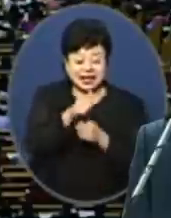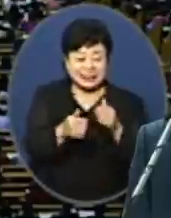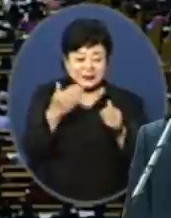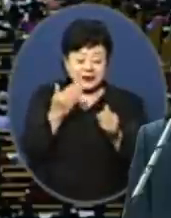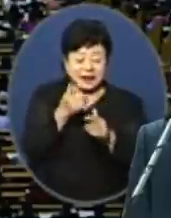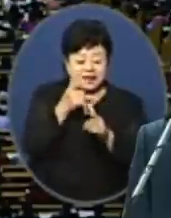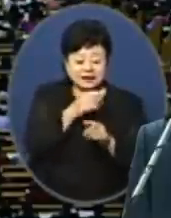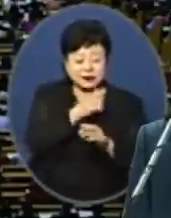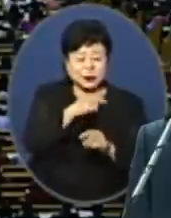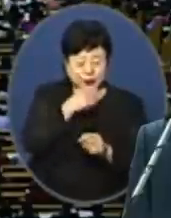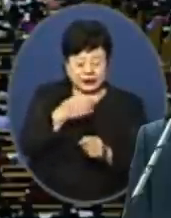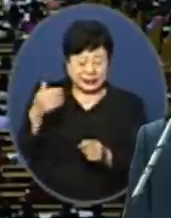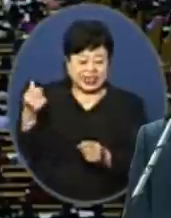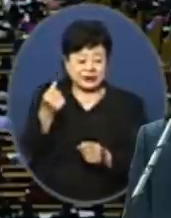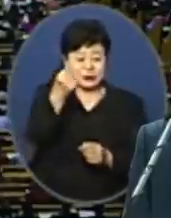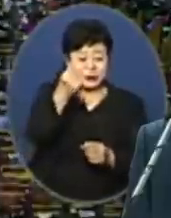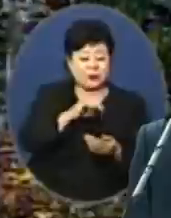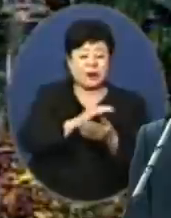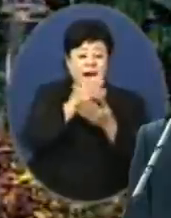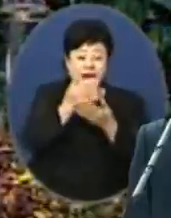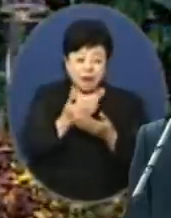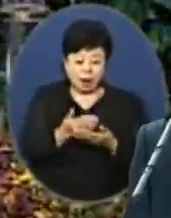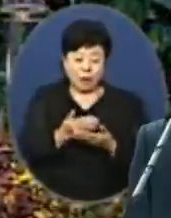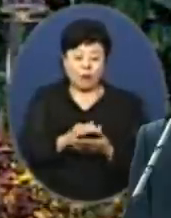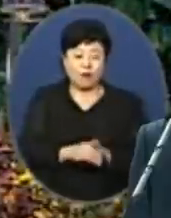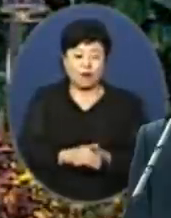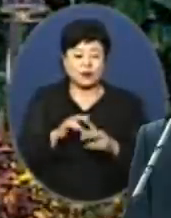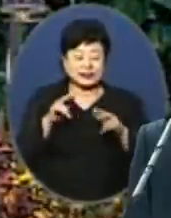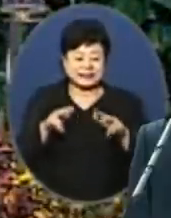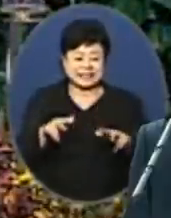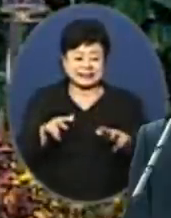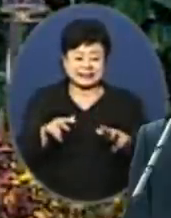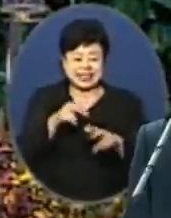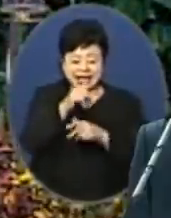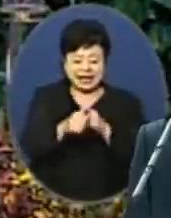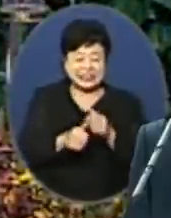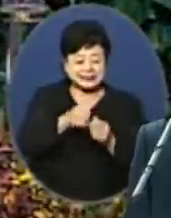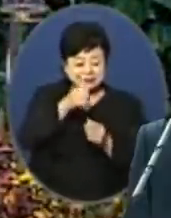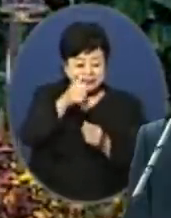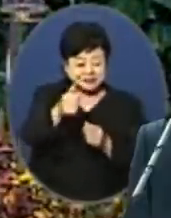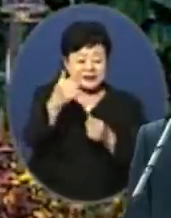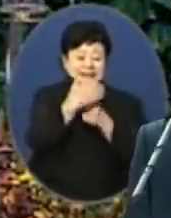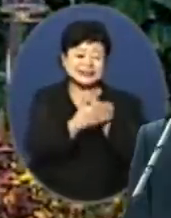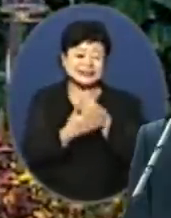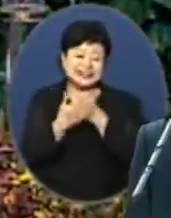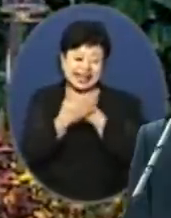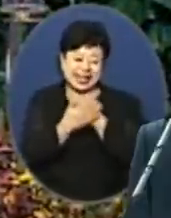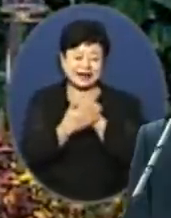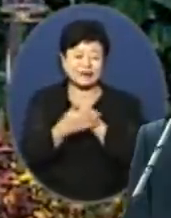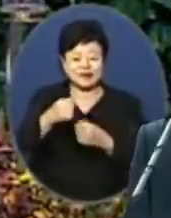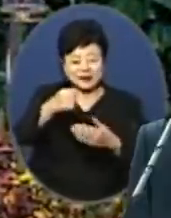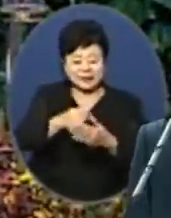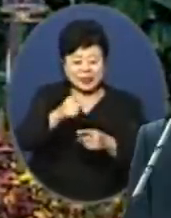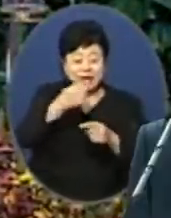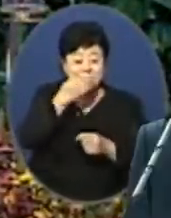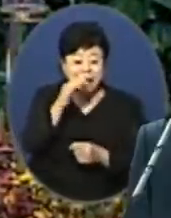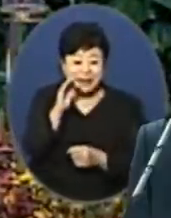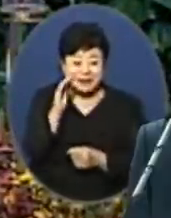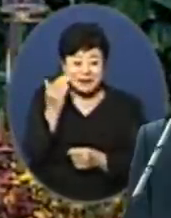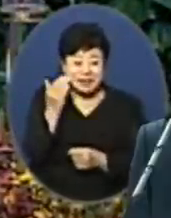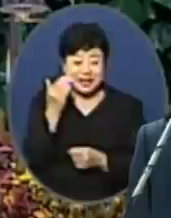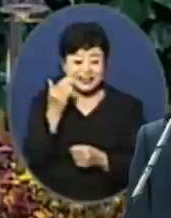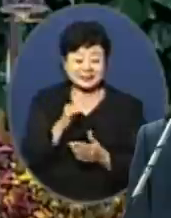하나님께 예수 그리스도의 피로서 변화받았으니 이제는 하나님 은혜에 의지해서 담대히 나갈 수가 있는 것입니다.